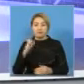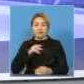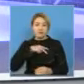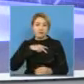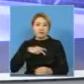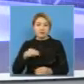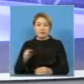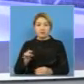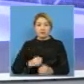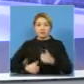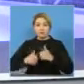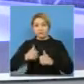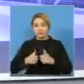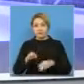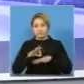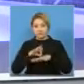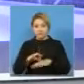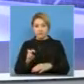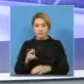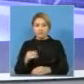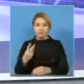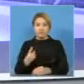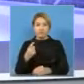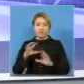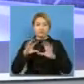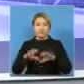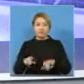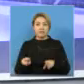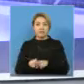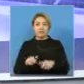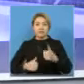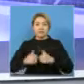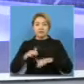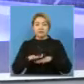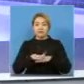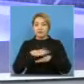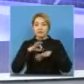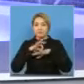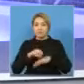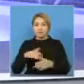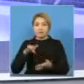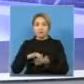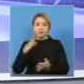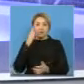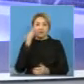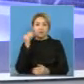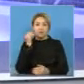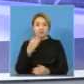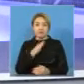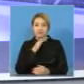3-м республиканском конкурсе, организованном фондом первого президента. Конкурс милосердия проходил в городе Алматы. Во